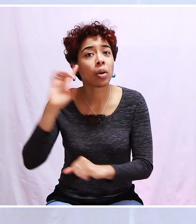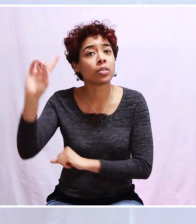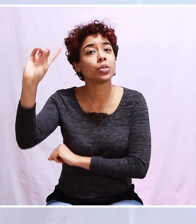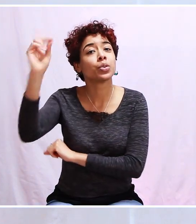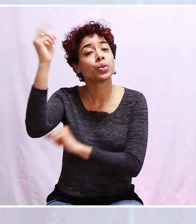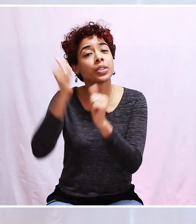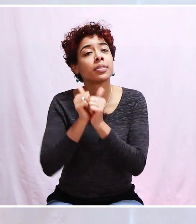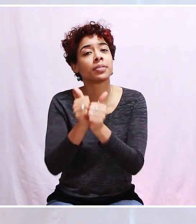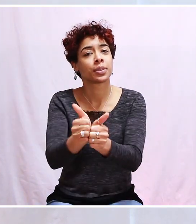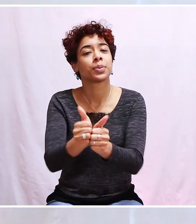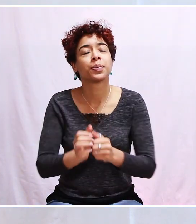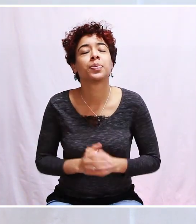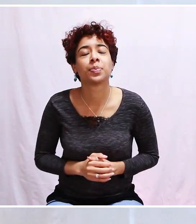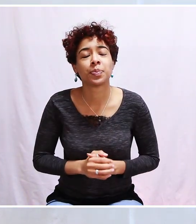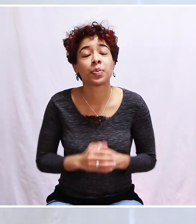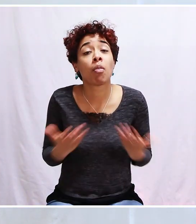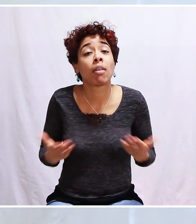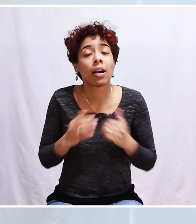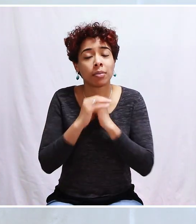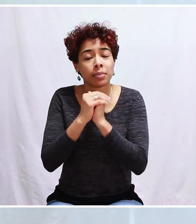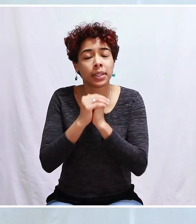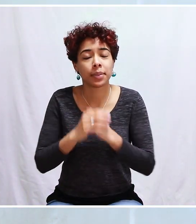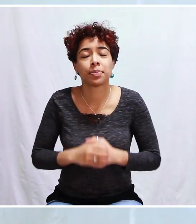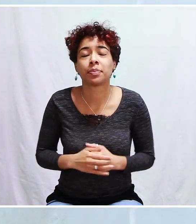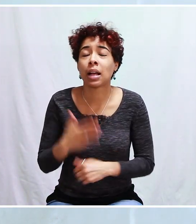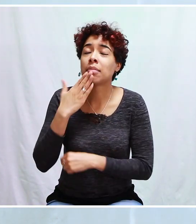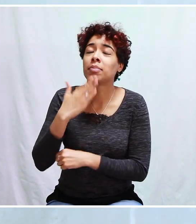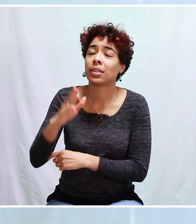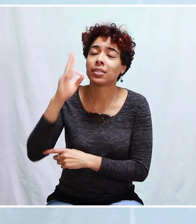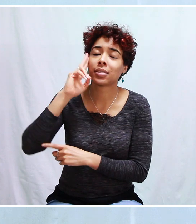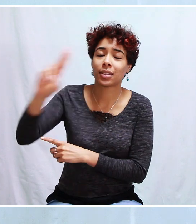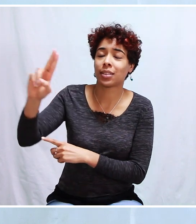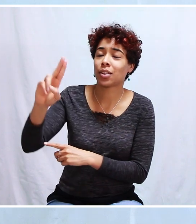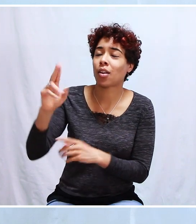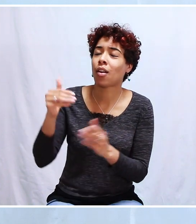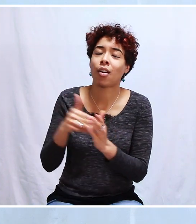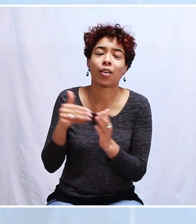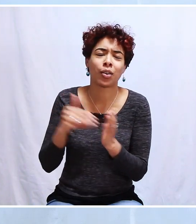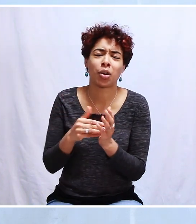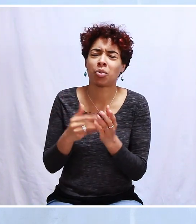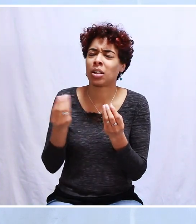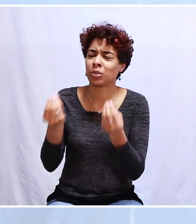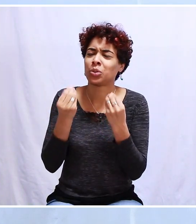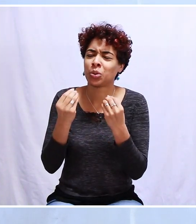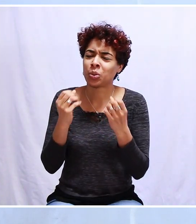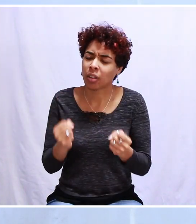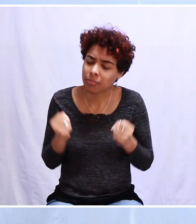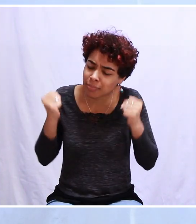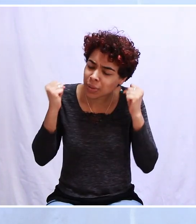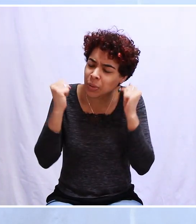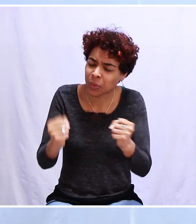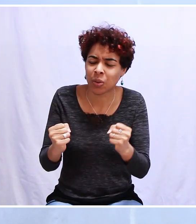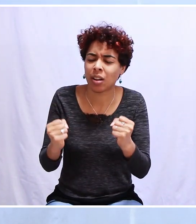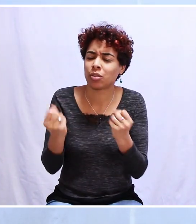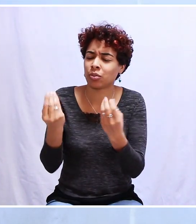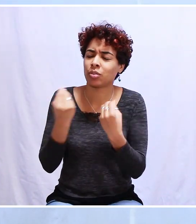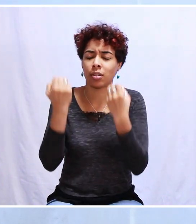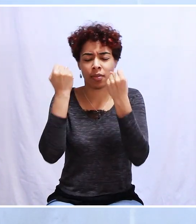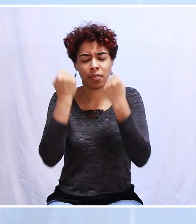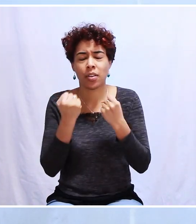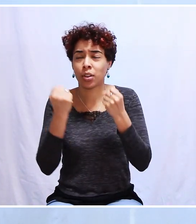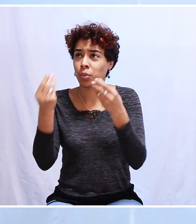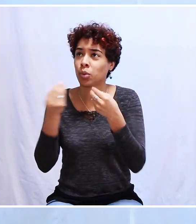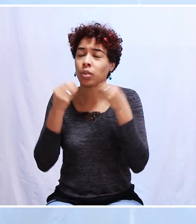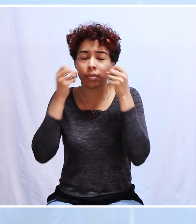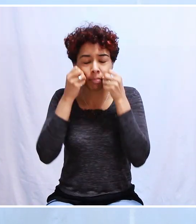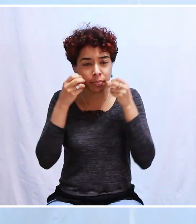prier. Seigneur, merci pour ta parole, merci parce que encore aujourd'hui tu viens pour nous encourager, nous fortifier, nous ouvrir les yeux, Seigneur. Merci pour